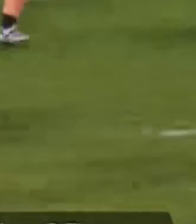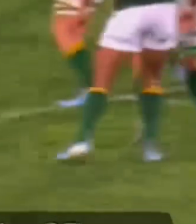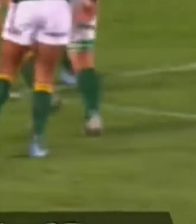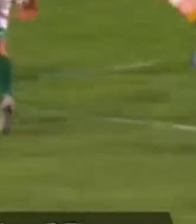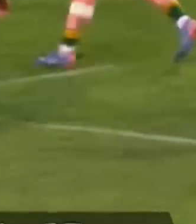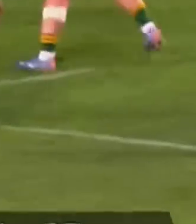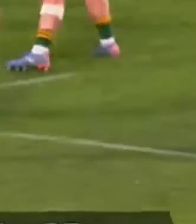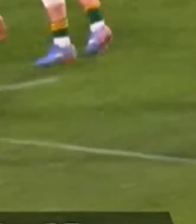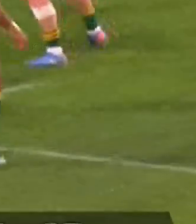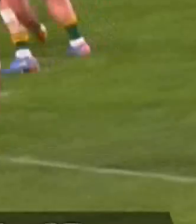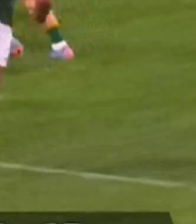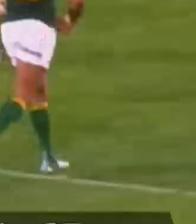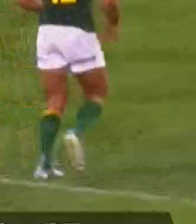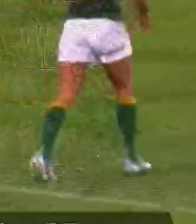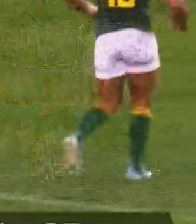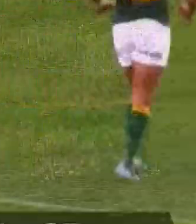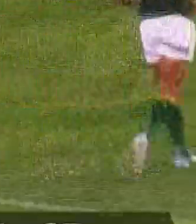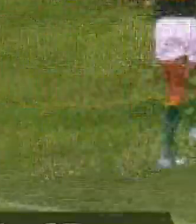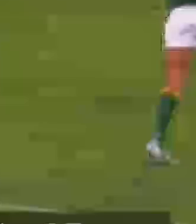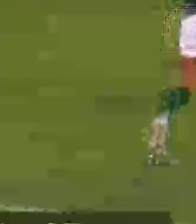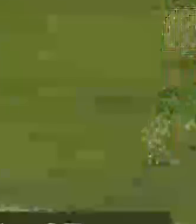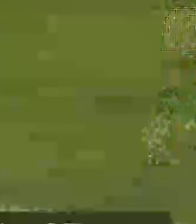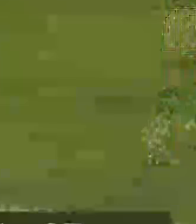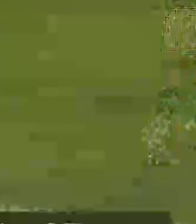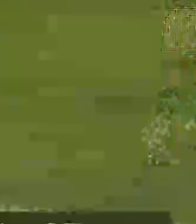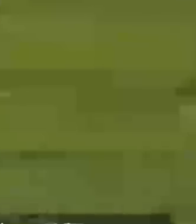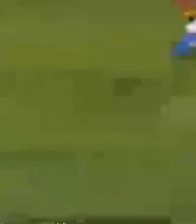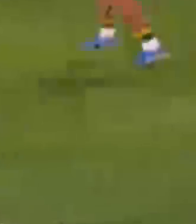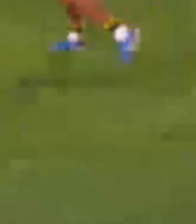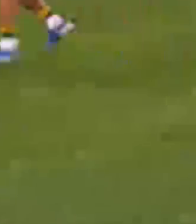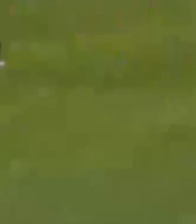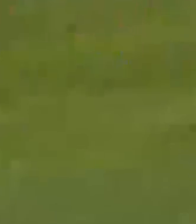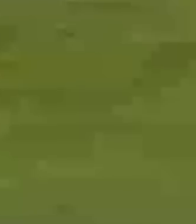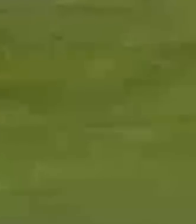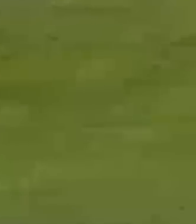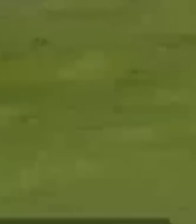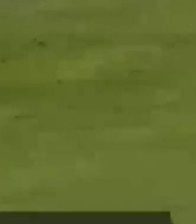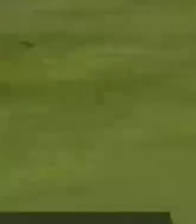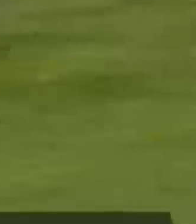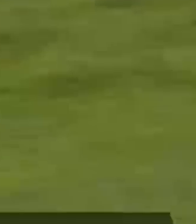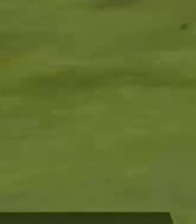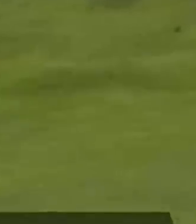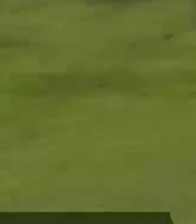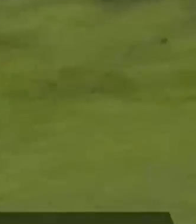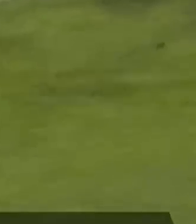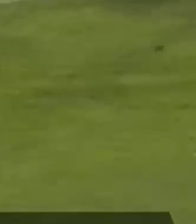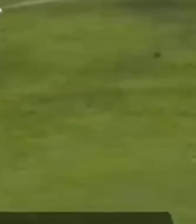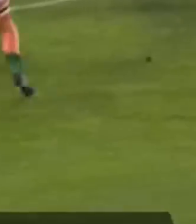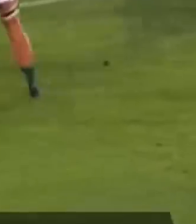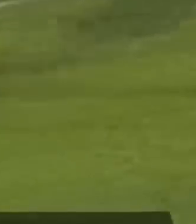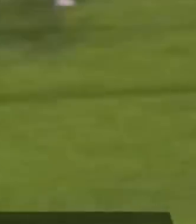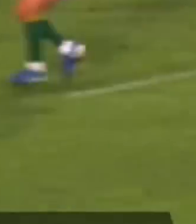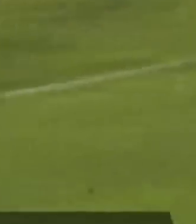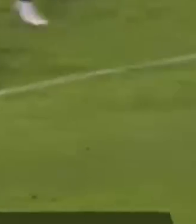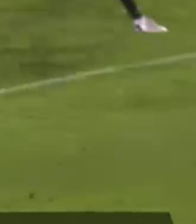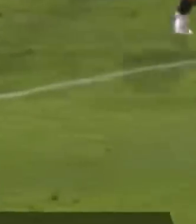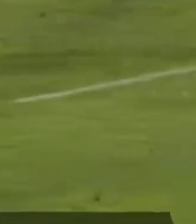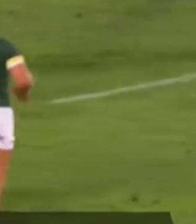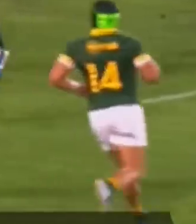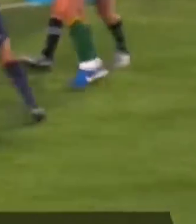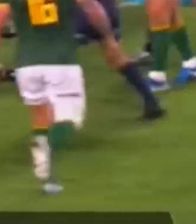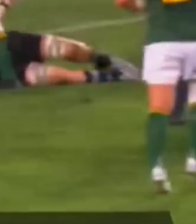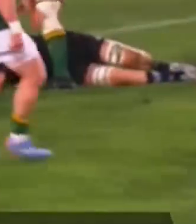En die bal kom uit weer aan Suid-Afrika's kant. So 2 tref van die doellyn af en dat is weer 'n voordeel vir Suid-Afrika. Maar die bal vinnig uitkom en daar is hy